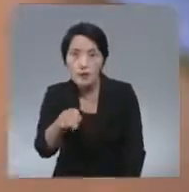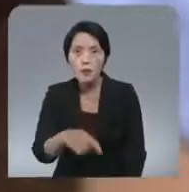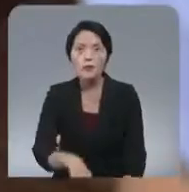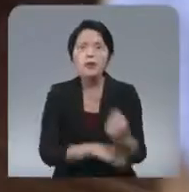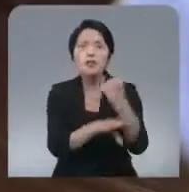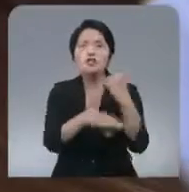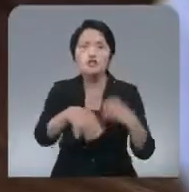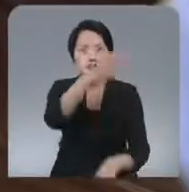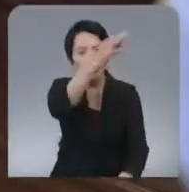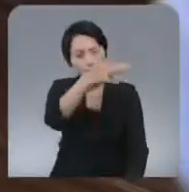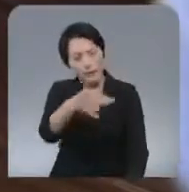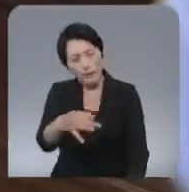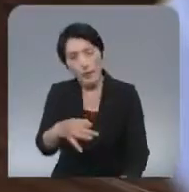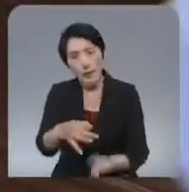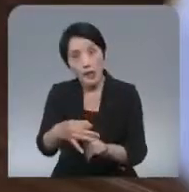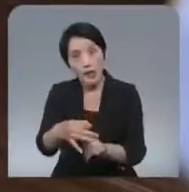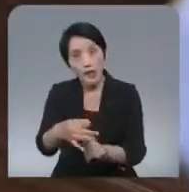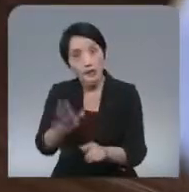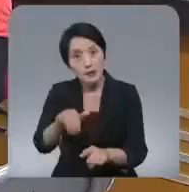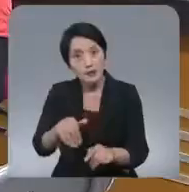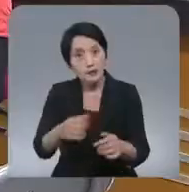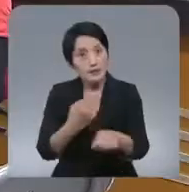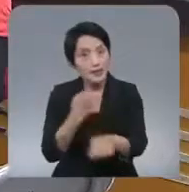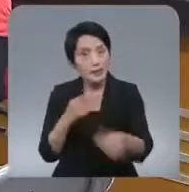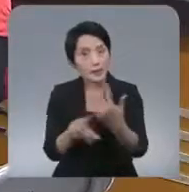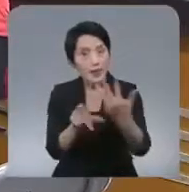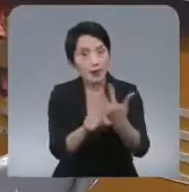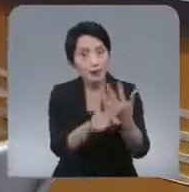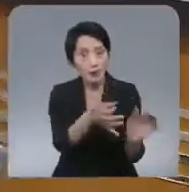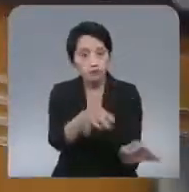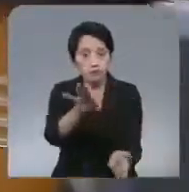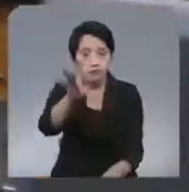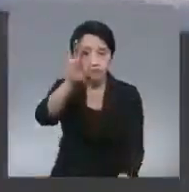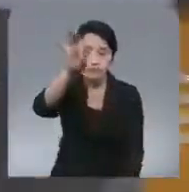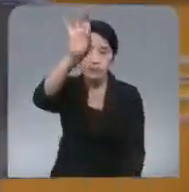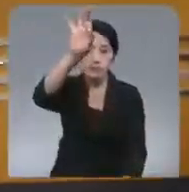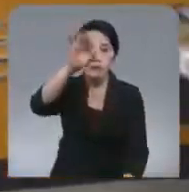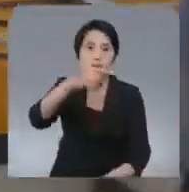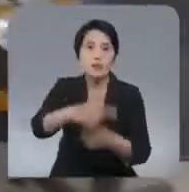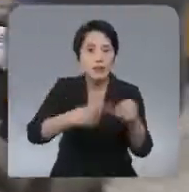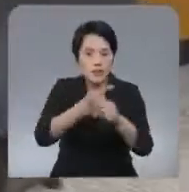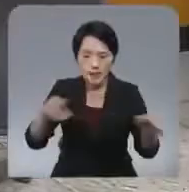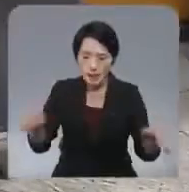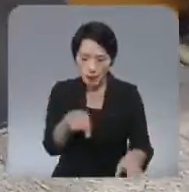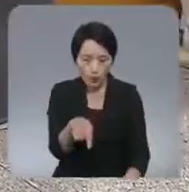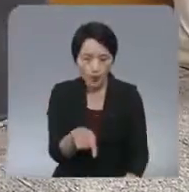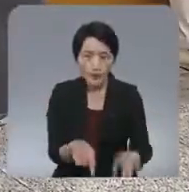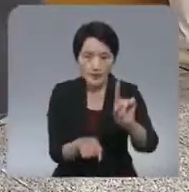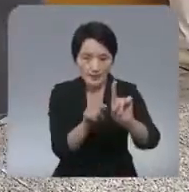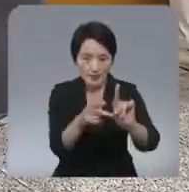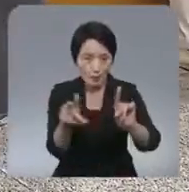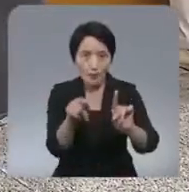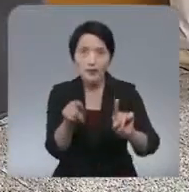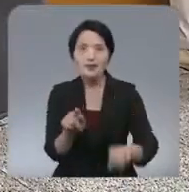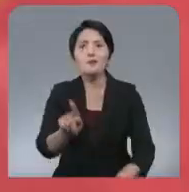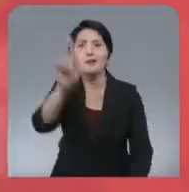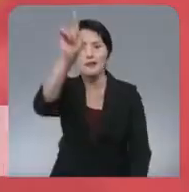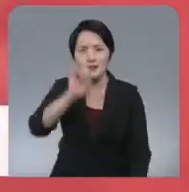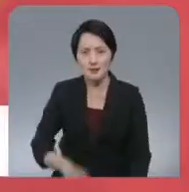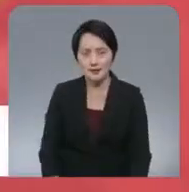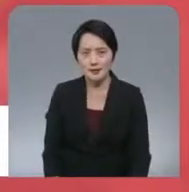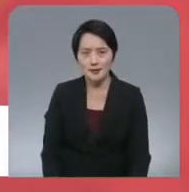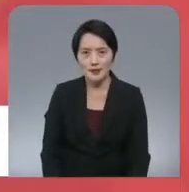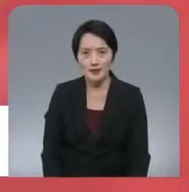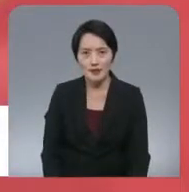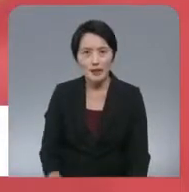tiên bioga Nâng mạng 0,5 phần trăm lãi suất trong một lần lãi suất cơ bản được hạ xuống nước 0,5 phần trăm một năm sau khi buồn dịch của